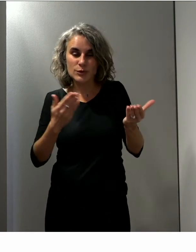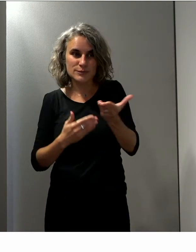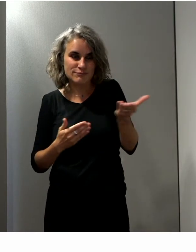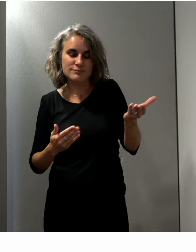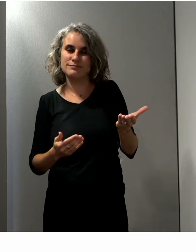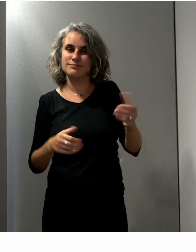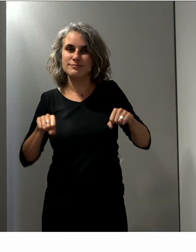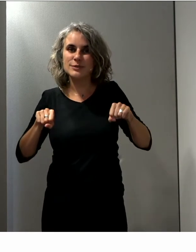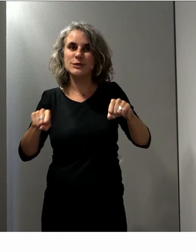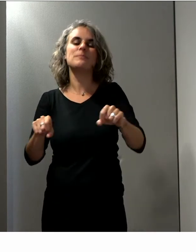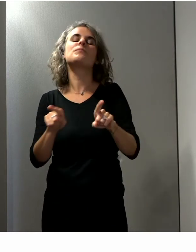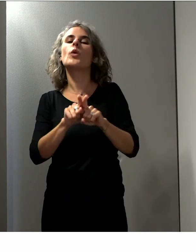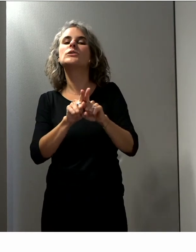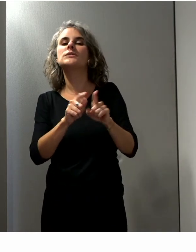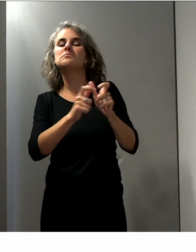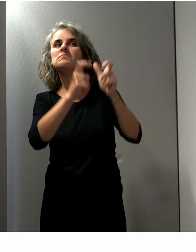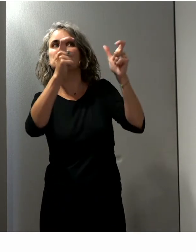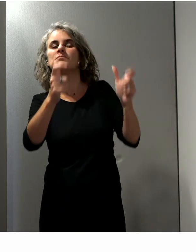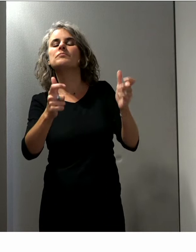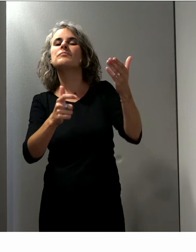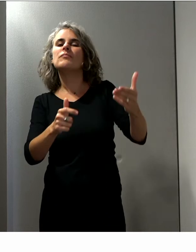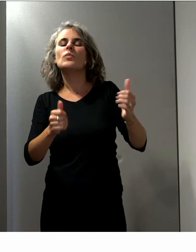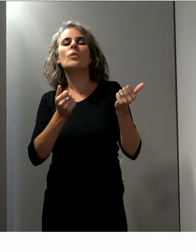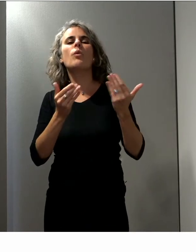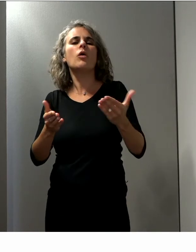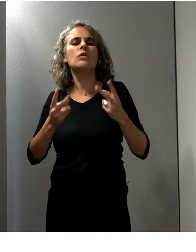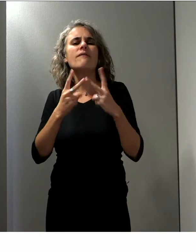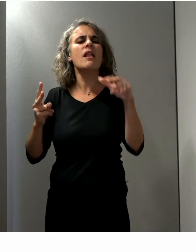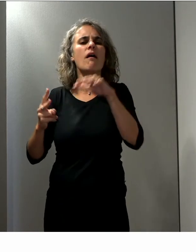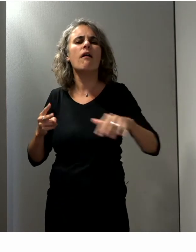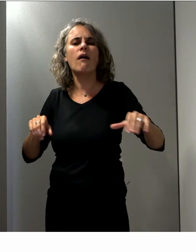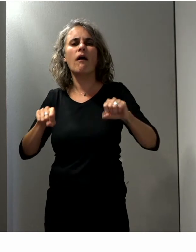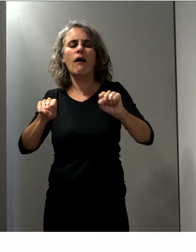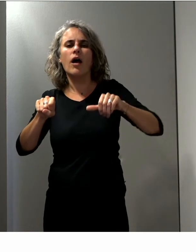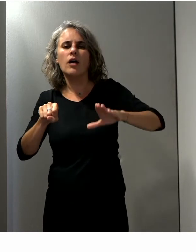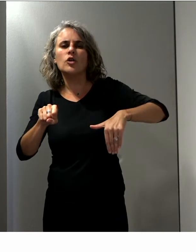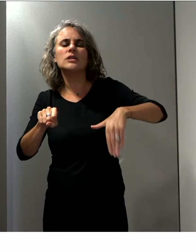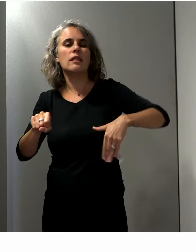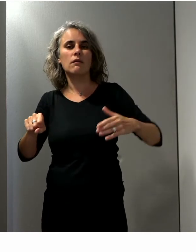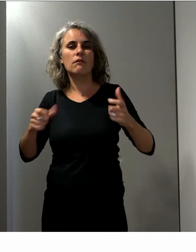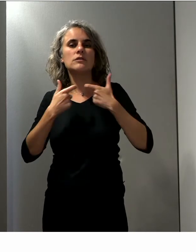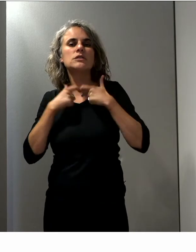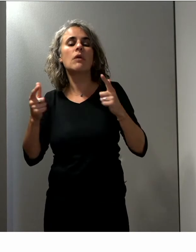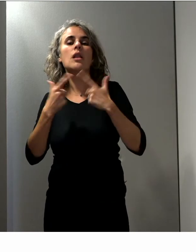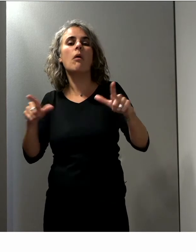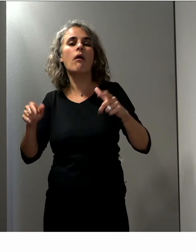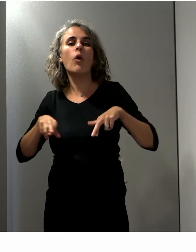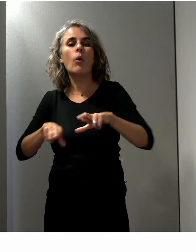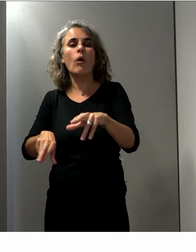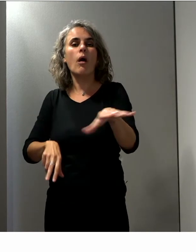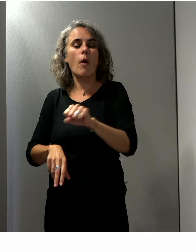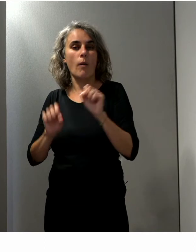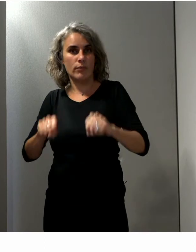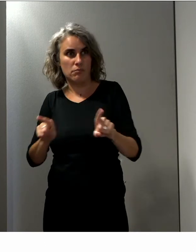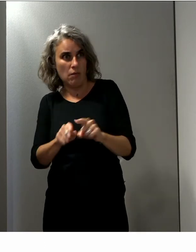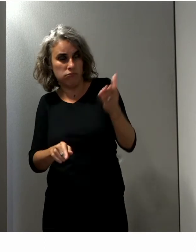On est en discussion avec des opérateurs de trottinettes en libre service pour rendre accessibles aussi les trottinettes qu'on peut voir dans la rue, pour qu'en